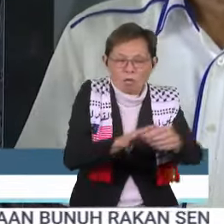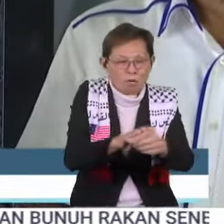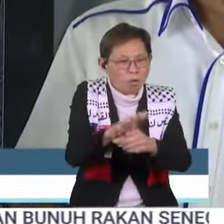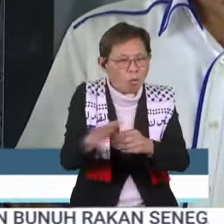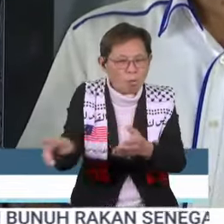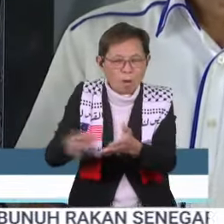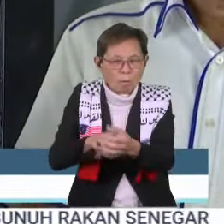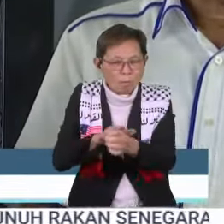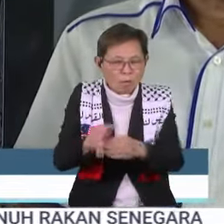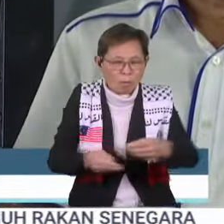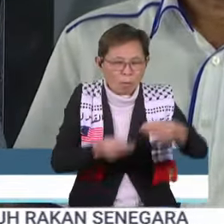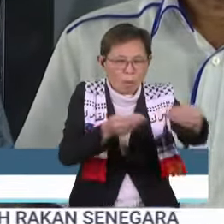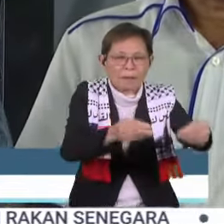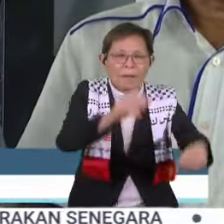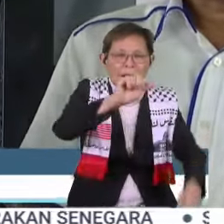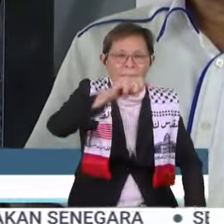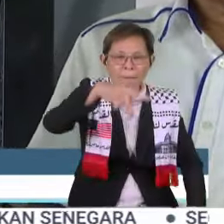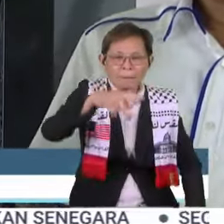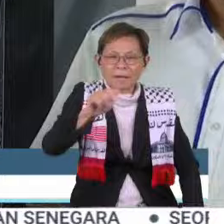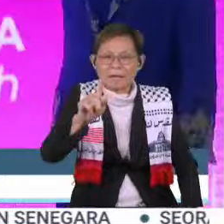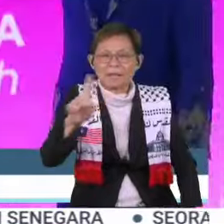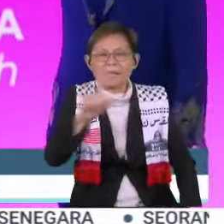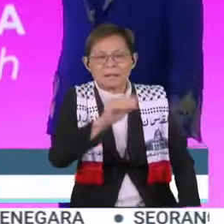juga kepada APAD.